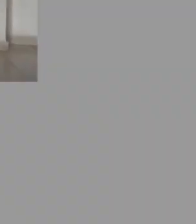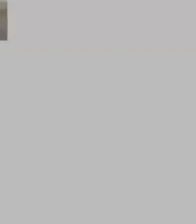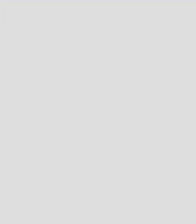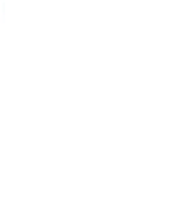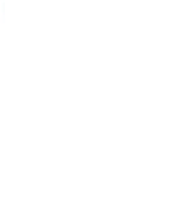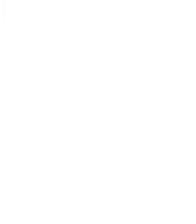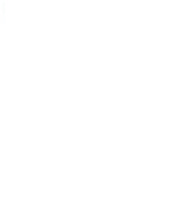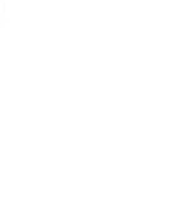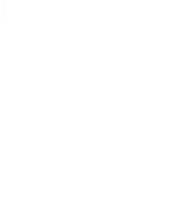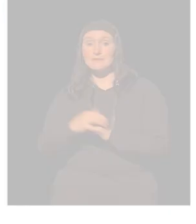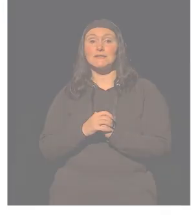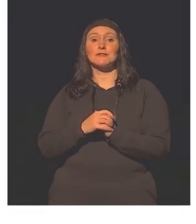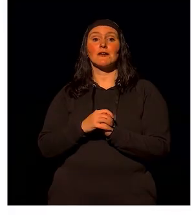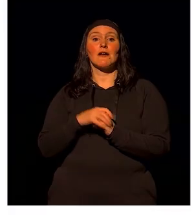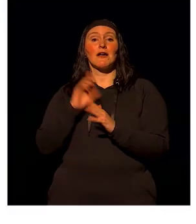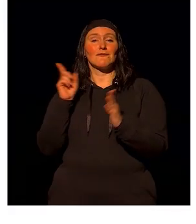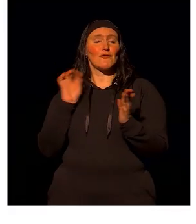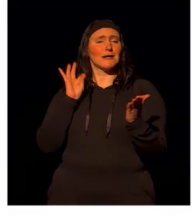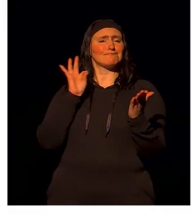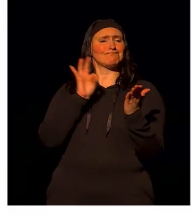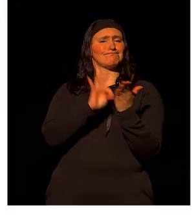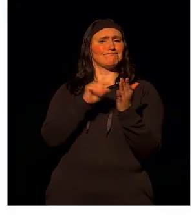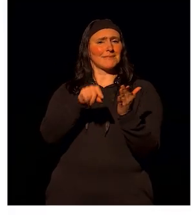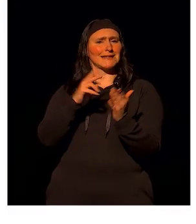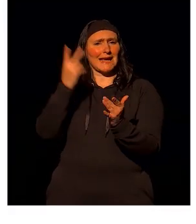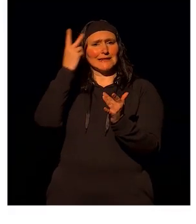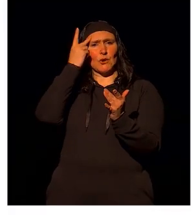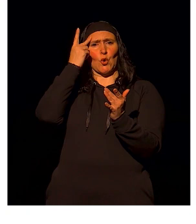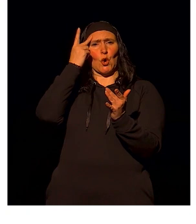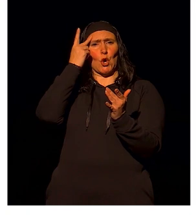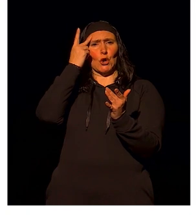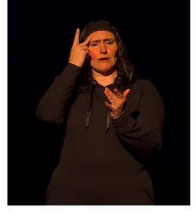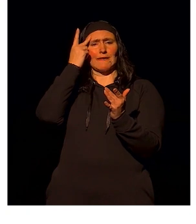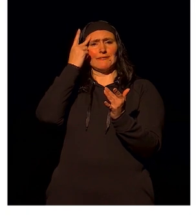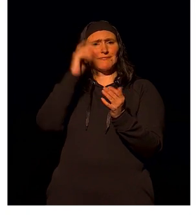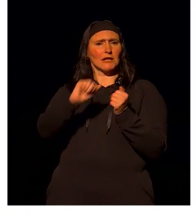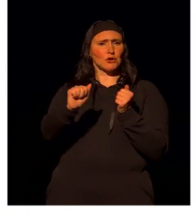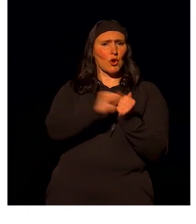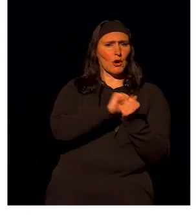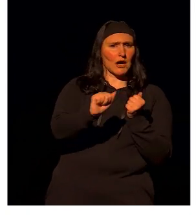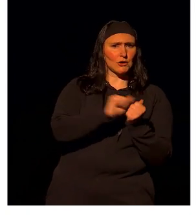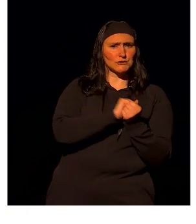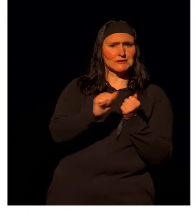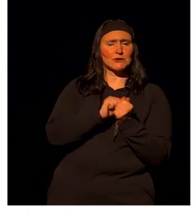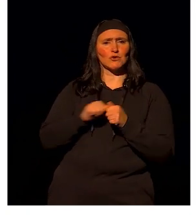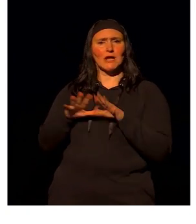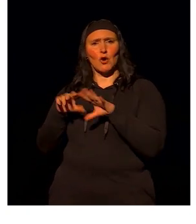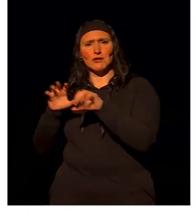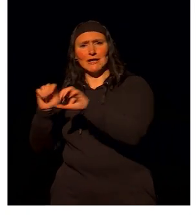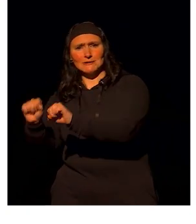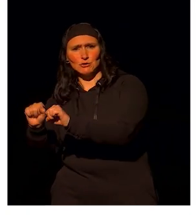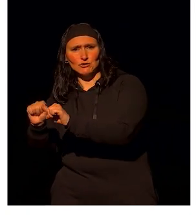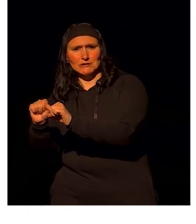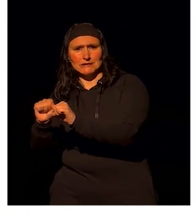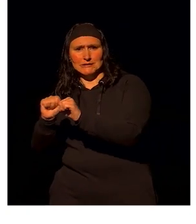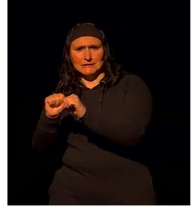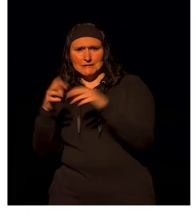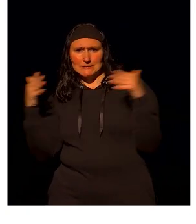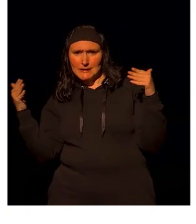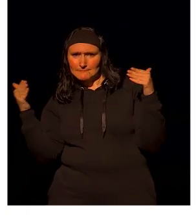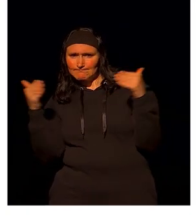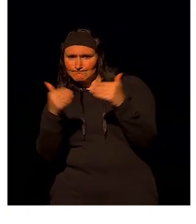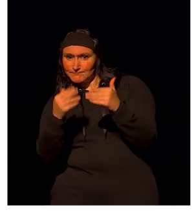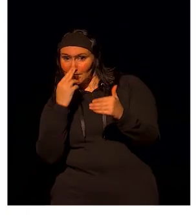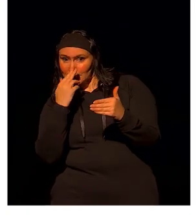2022, Fluchtpunkte der Erinnerung über die Gegenwart von Holocaust und Kolonialismus. Und ganz aktuell, das ist das